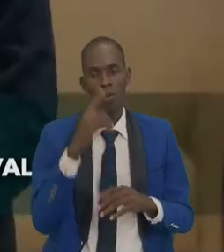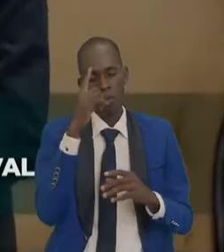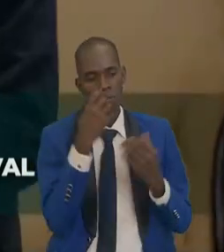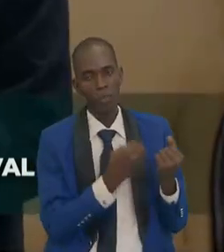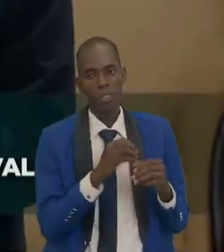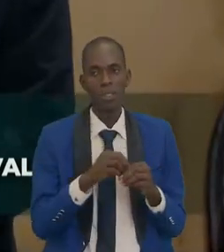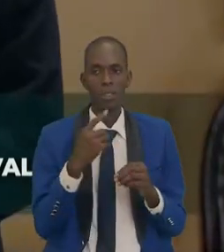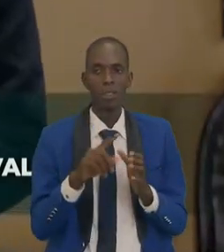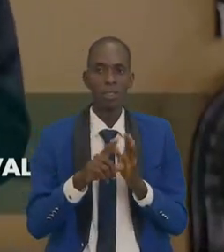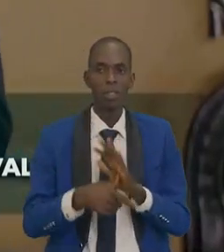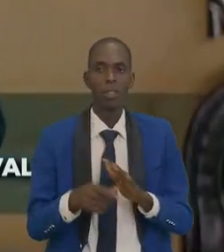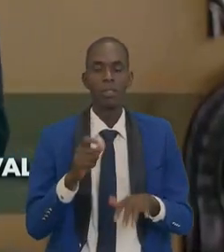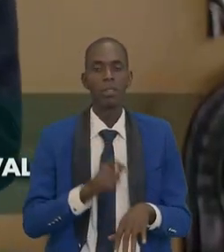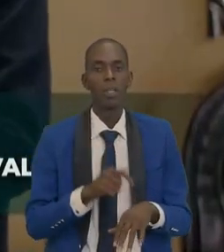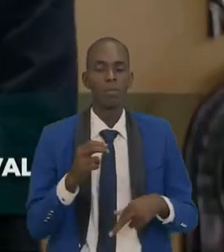jours.